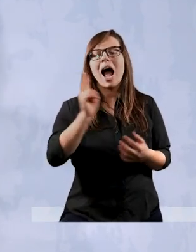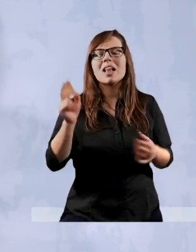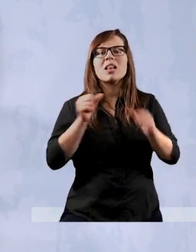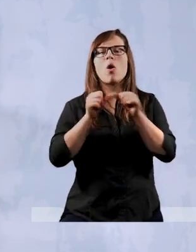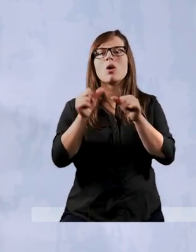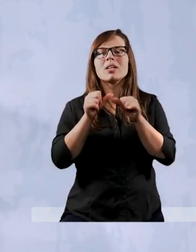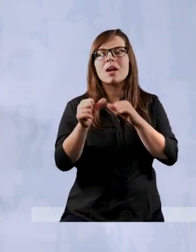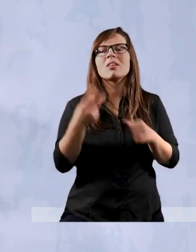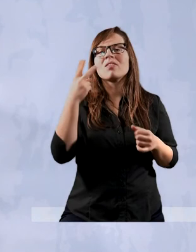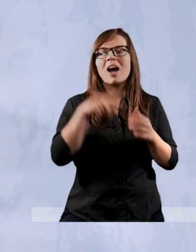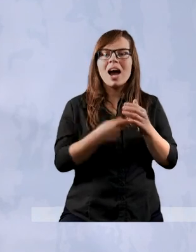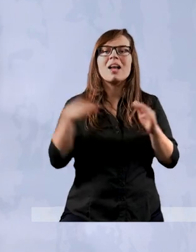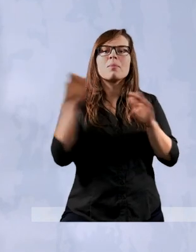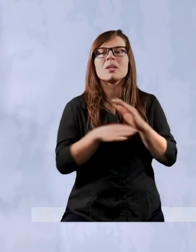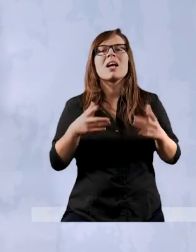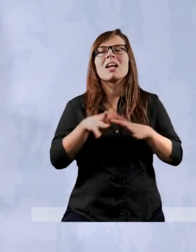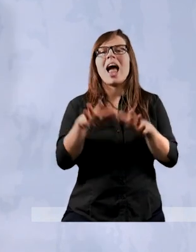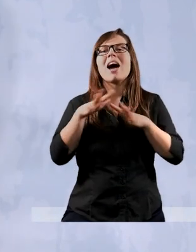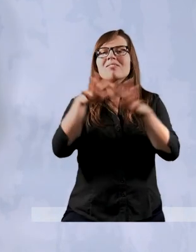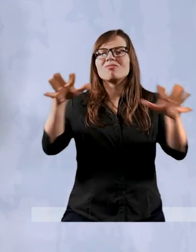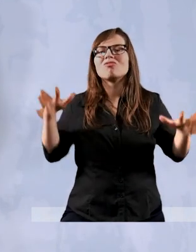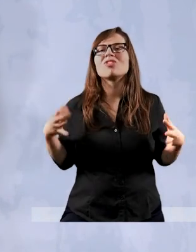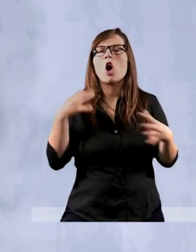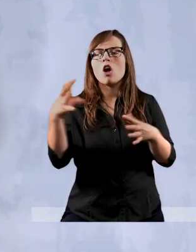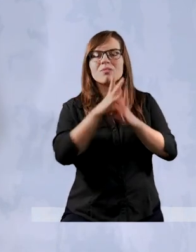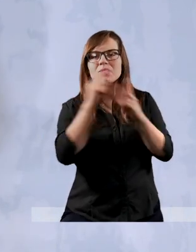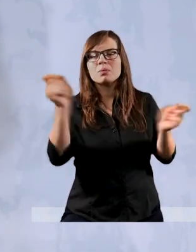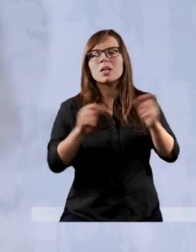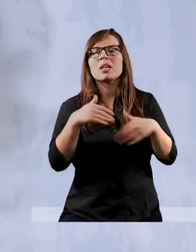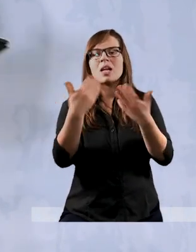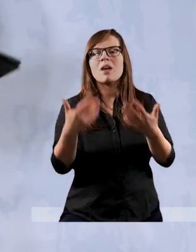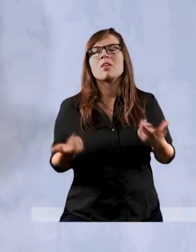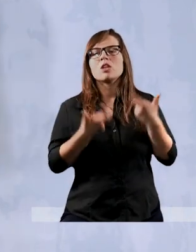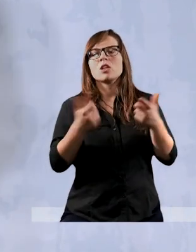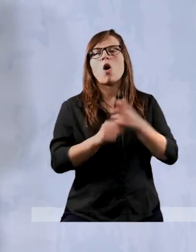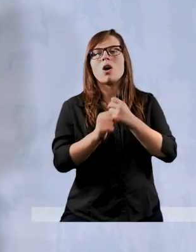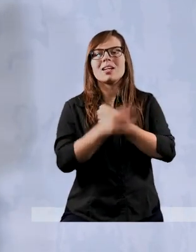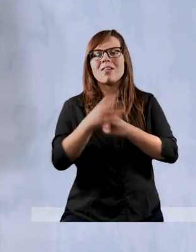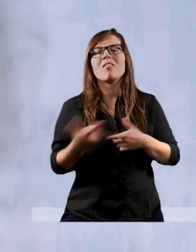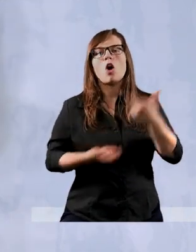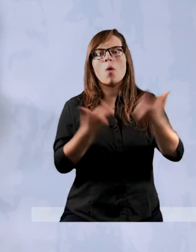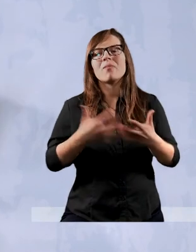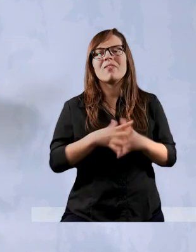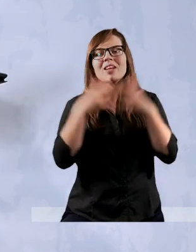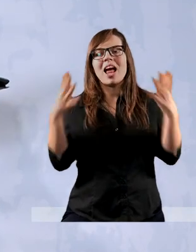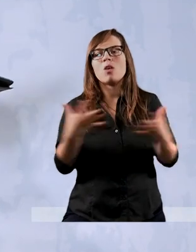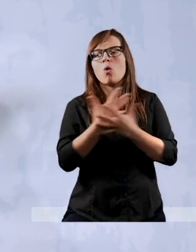każdego tygodnia przynajmniej dwa razy wyprawia dla wszystkich gości, którzy przyjeżdżają do Izraela, do Jerozolimy, wyprawia wielką ucztę, zaprasza, nie